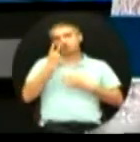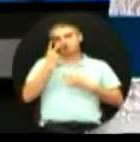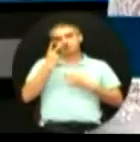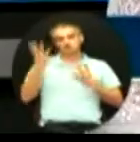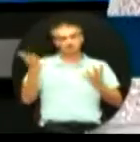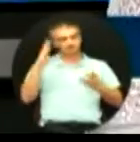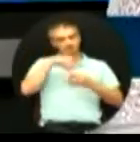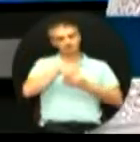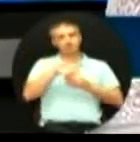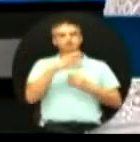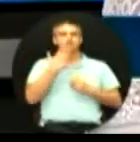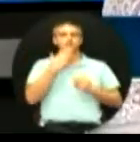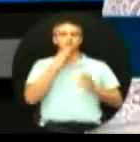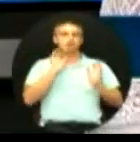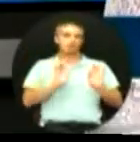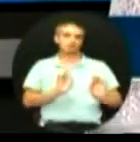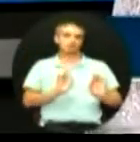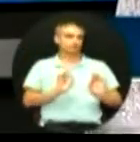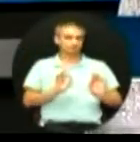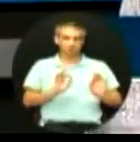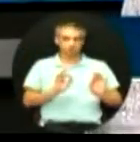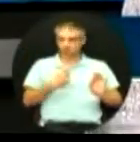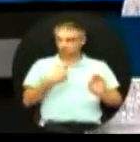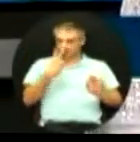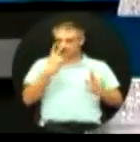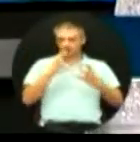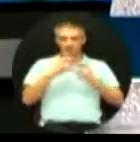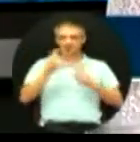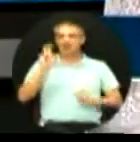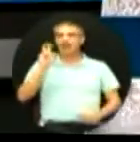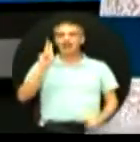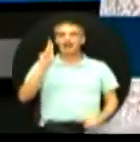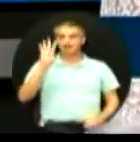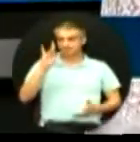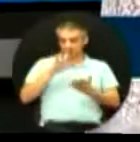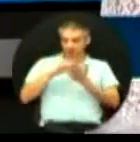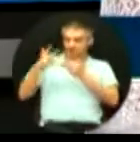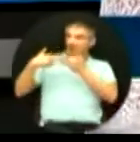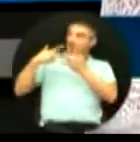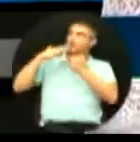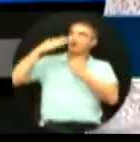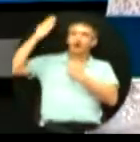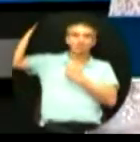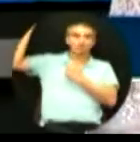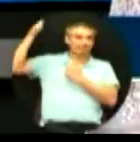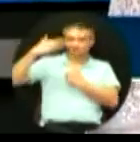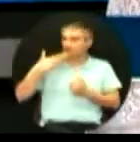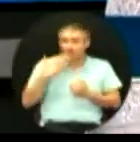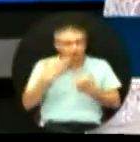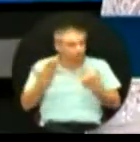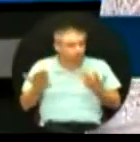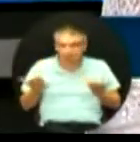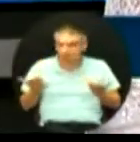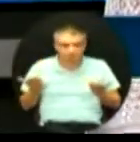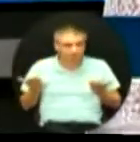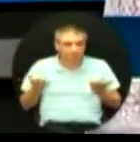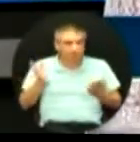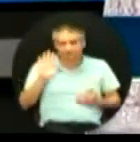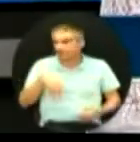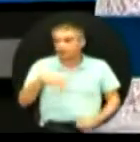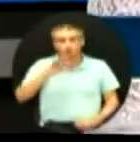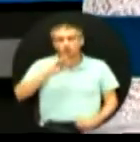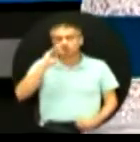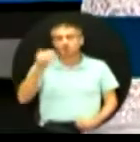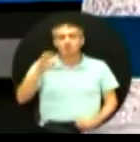יהיו חלק מירושלים. אני לא רואה בכפר עקב, שהוא נמצא בפאתי רמאללה, את ירושלים. אגב, גם לא את